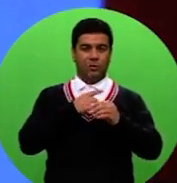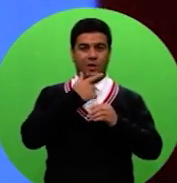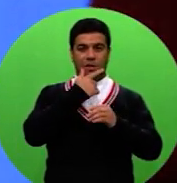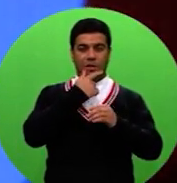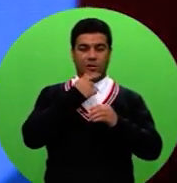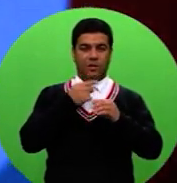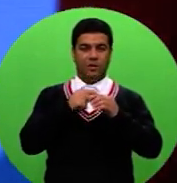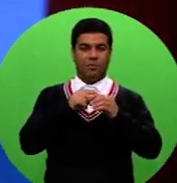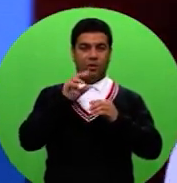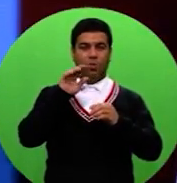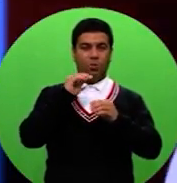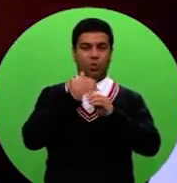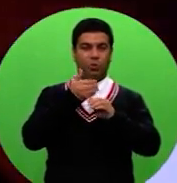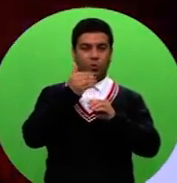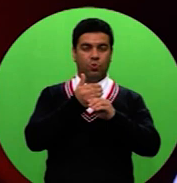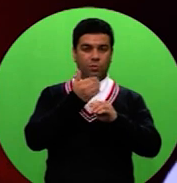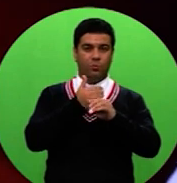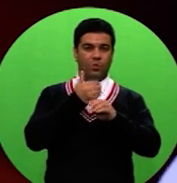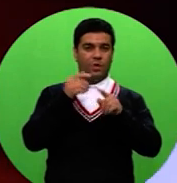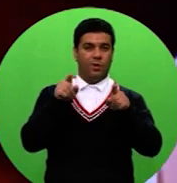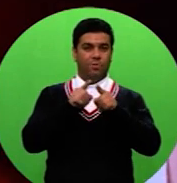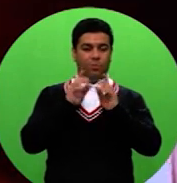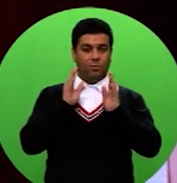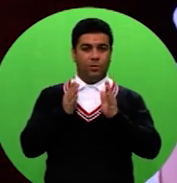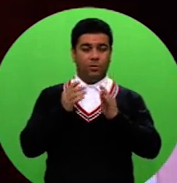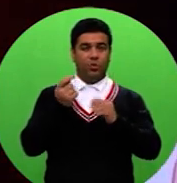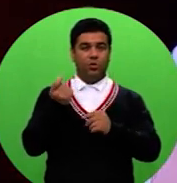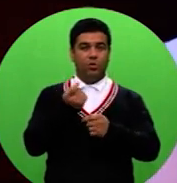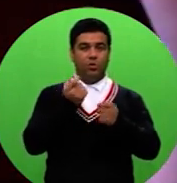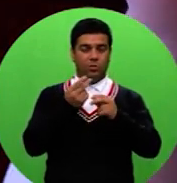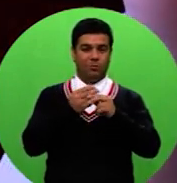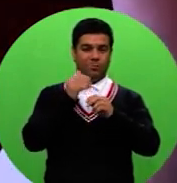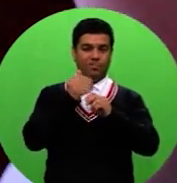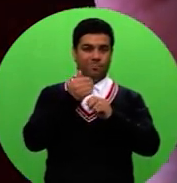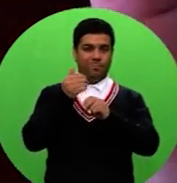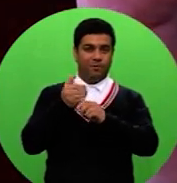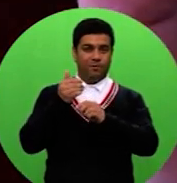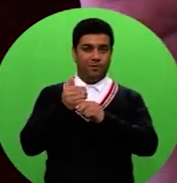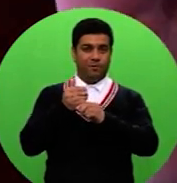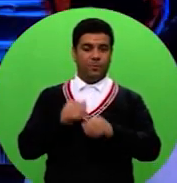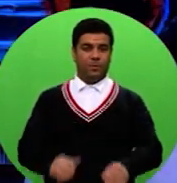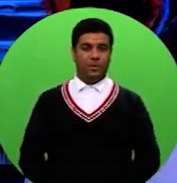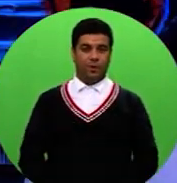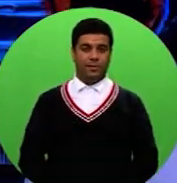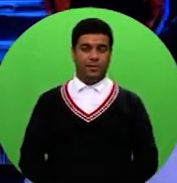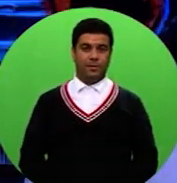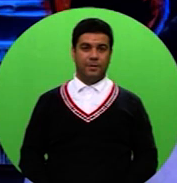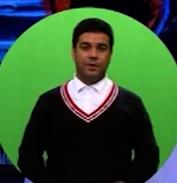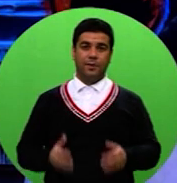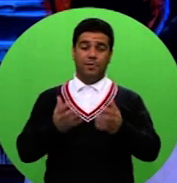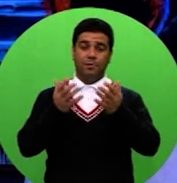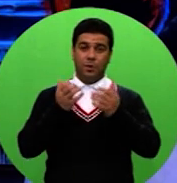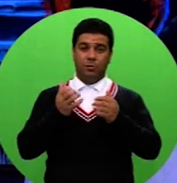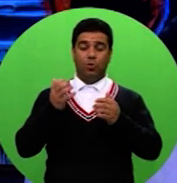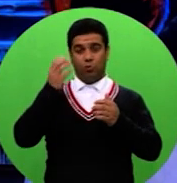придавливаем лунки глазниц. Чуть-чуть придавили. Вот.